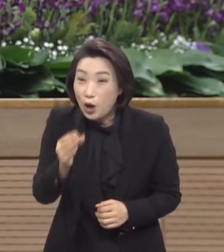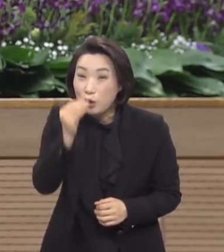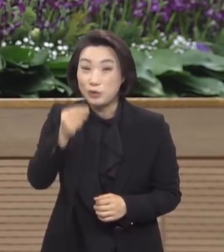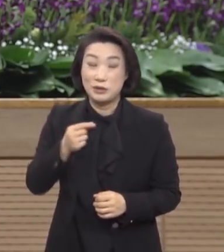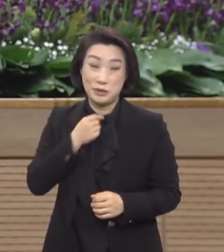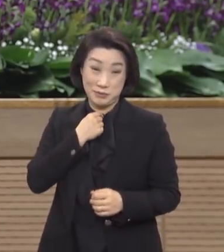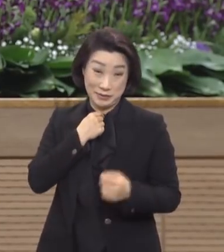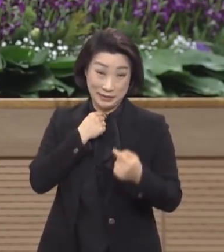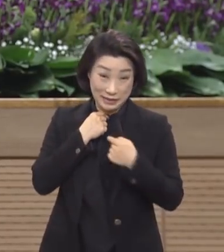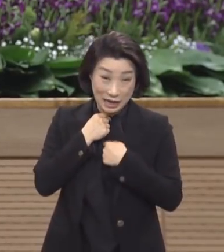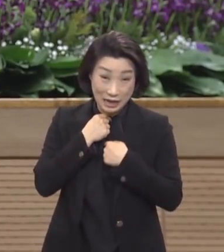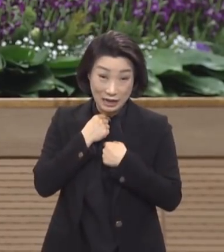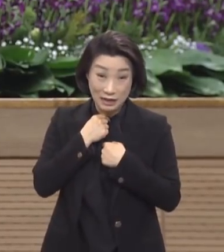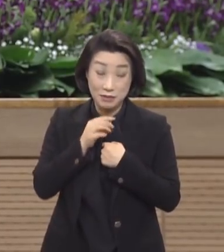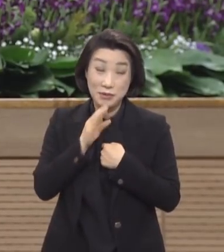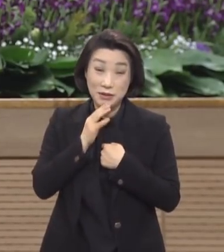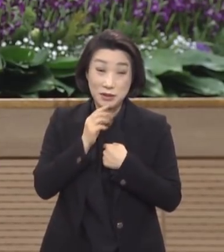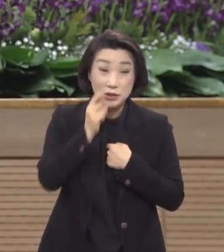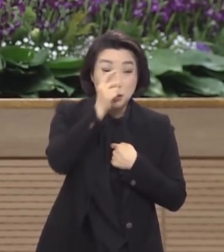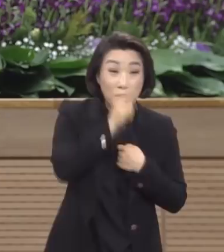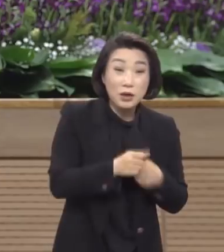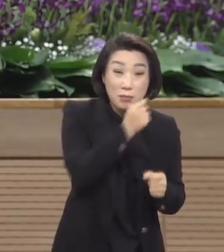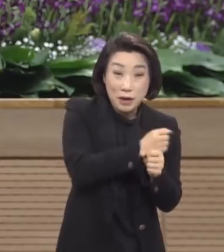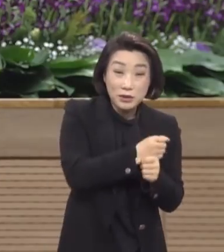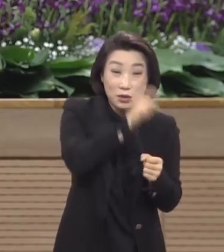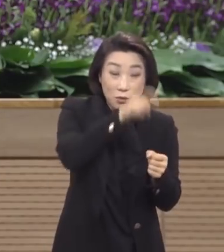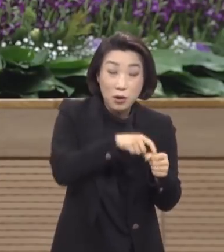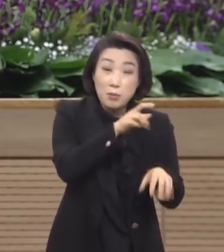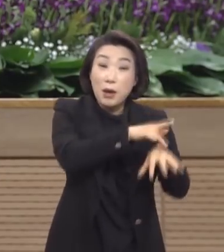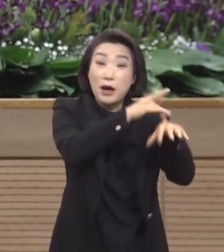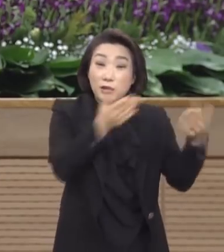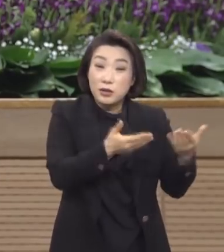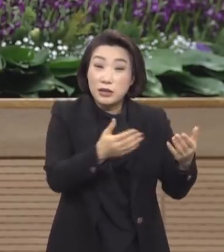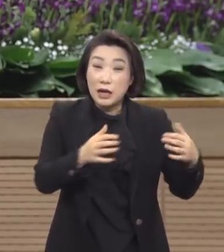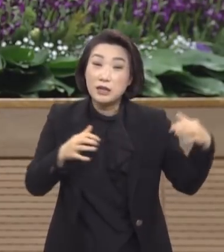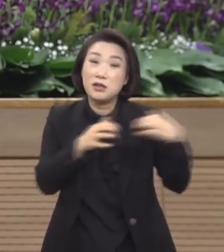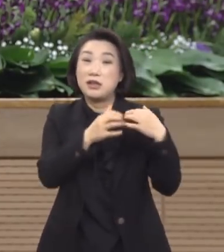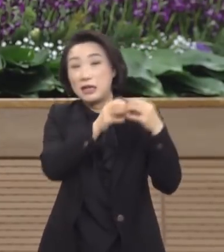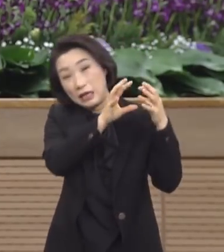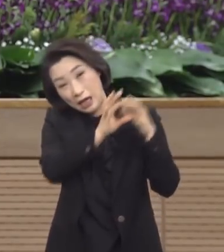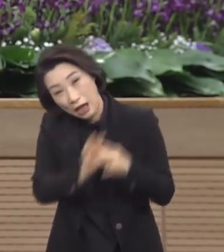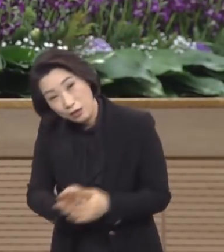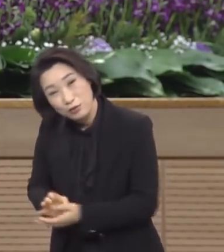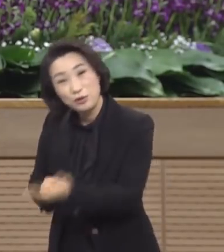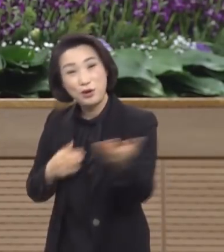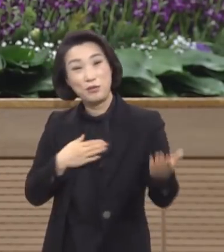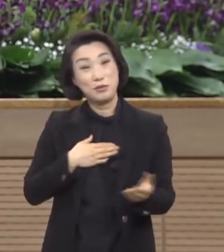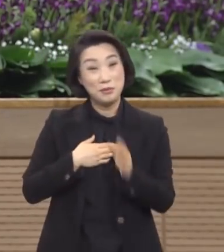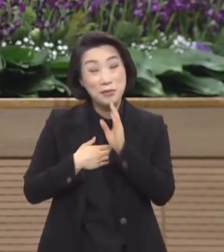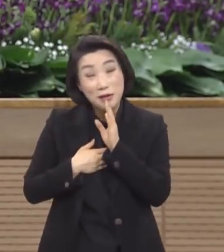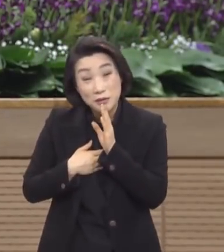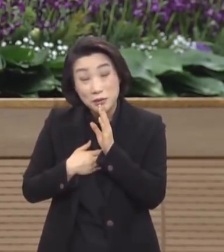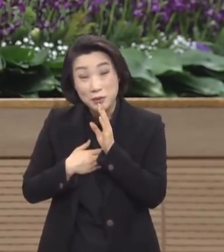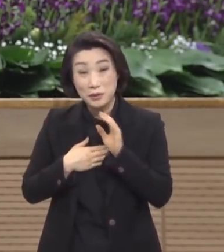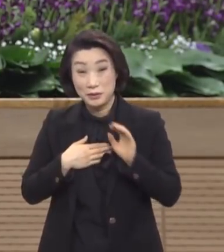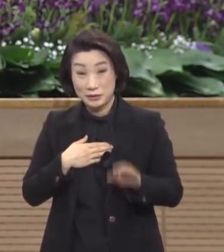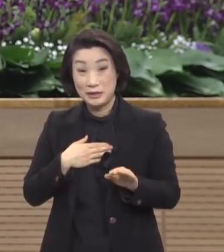거룩해지려는 나와 더럽게 만들려는 마귀 역사와 끝없는 전쟁을 하는데,